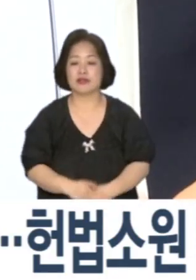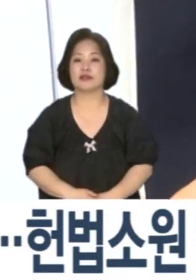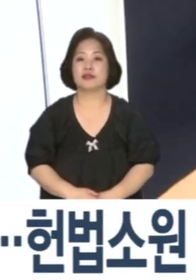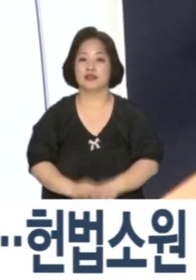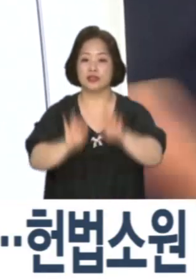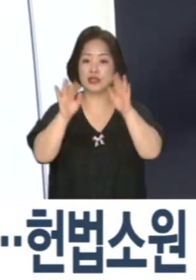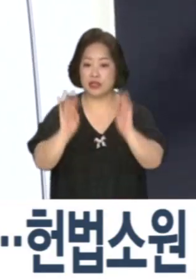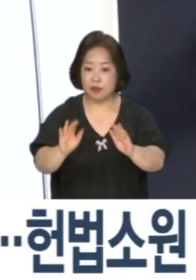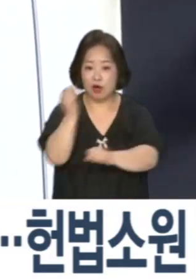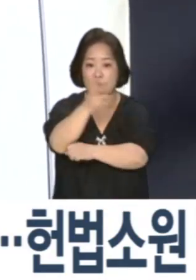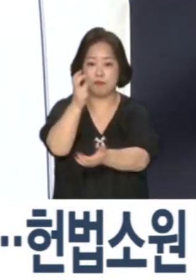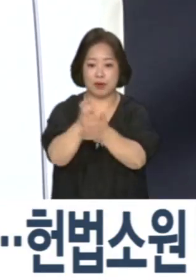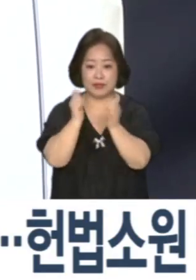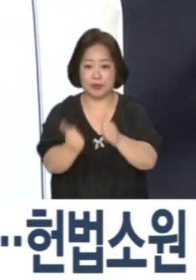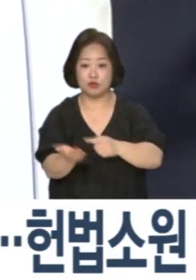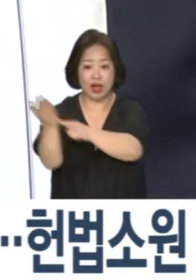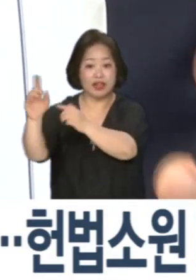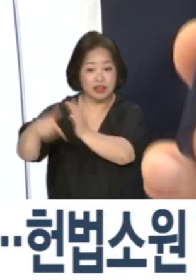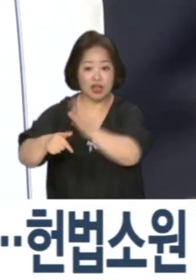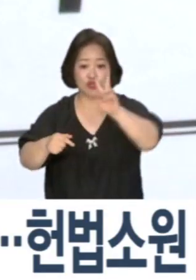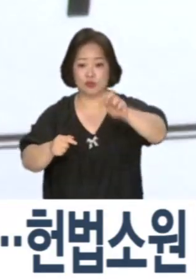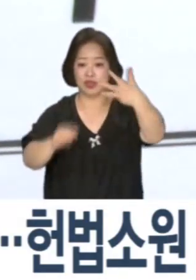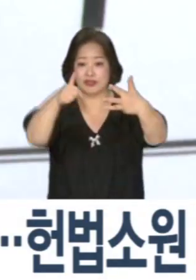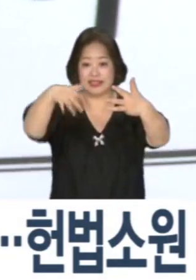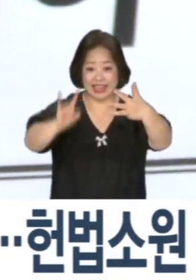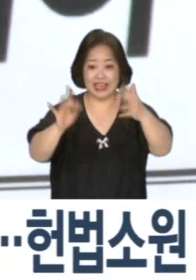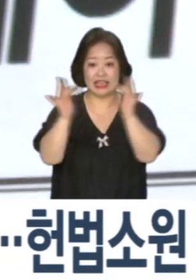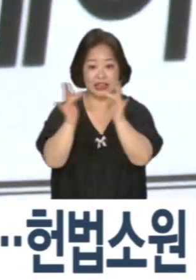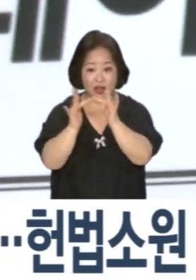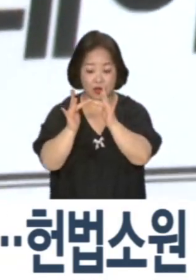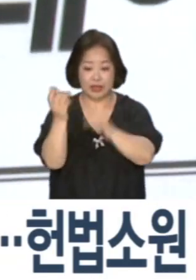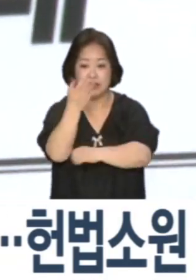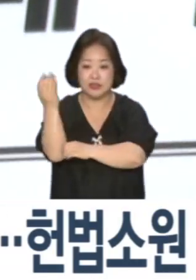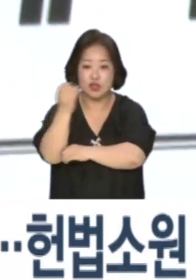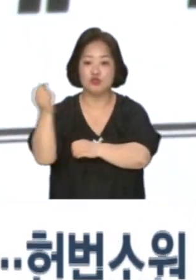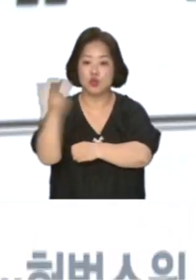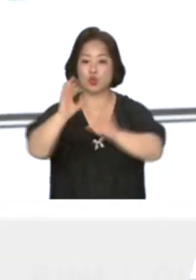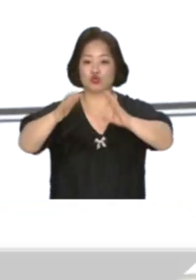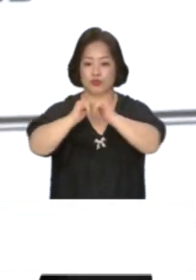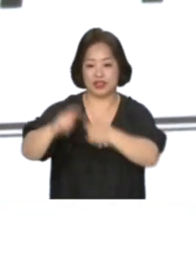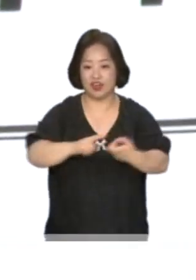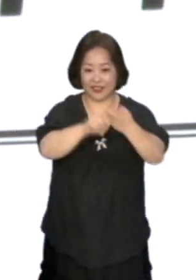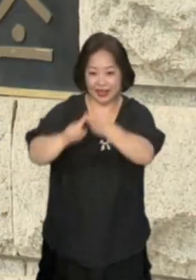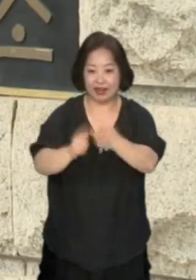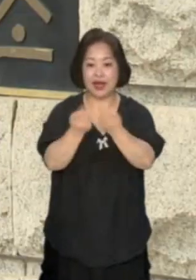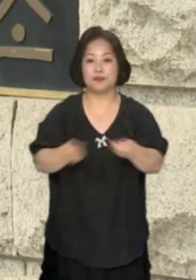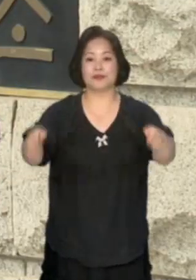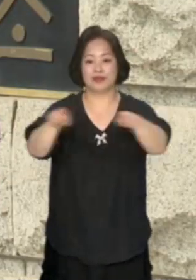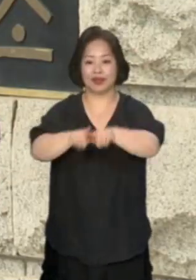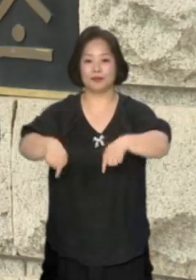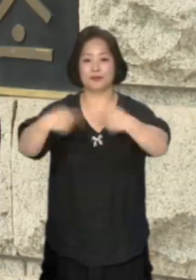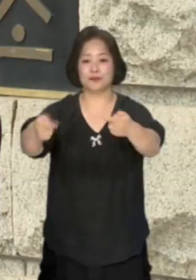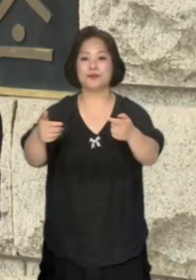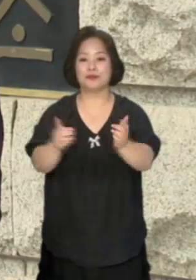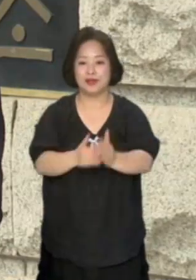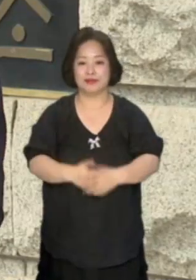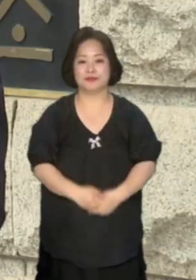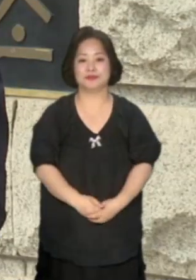이번 허버 소원에는 28개 인터넷 매체와 공정 언론 국민연대가 청구인회로 함께 참여했습니다